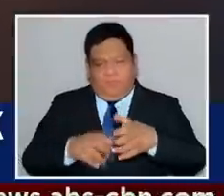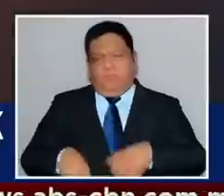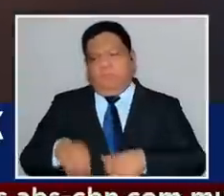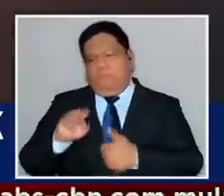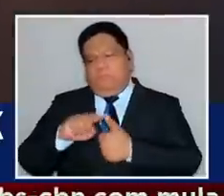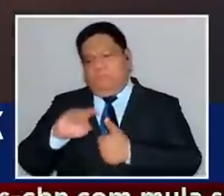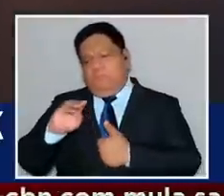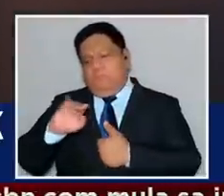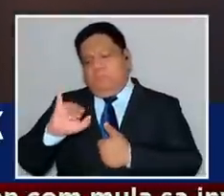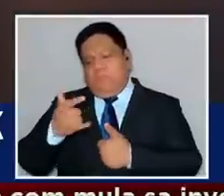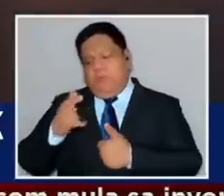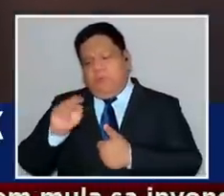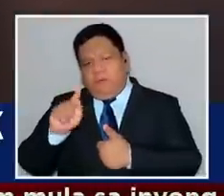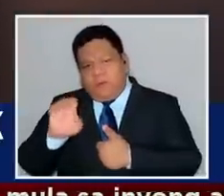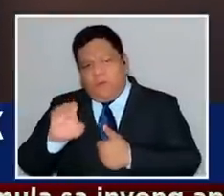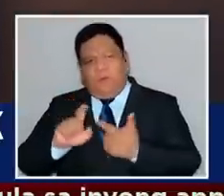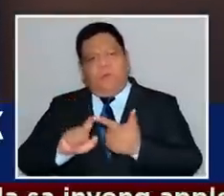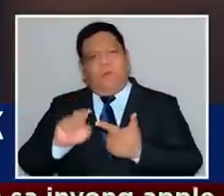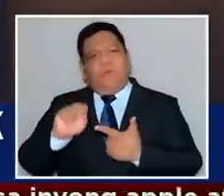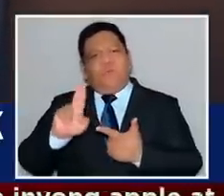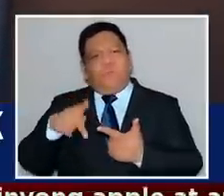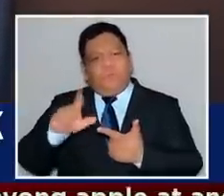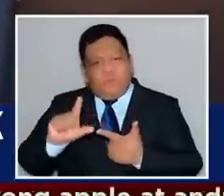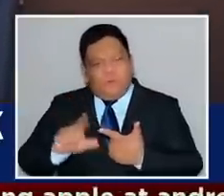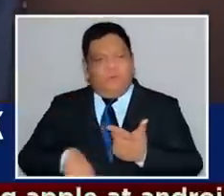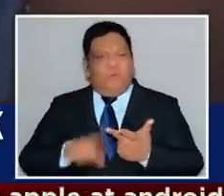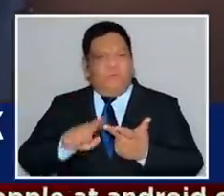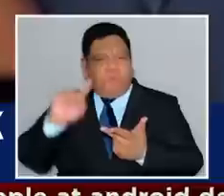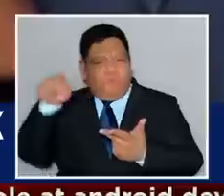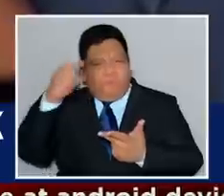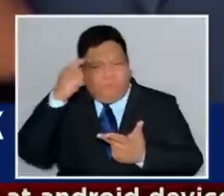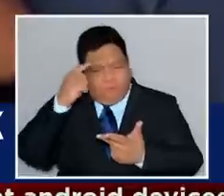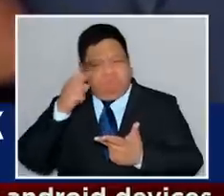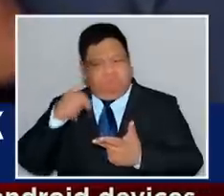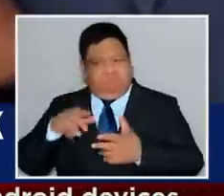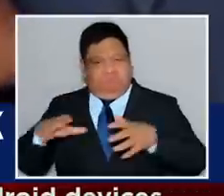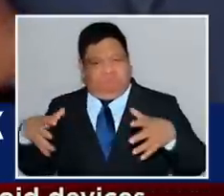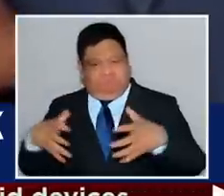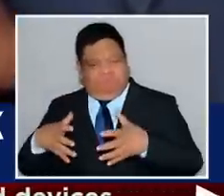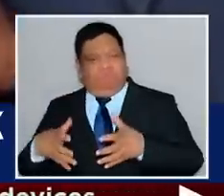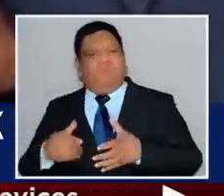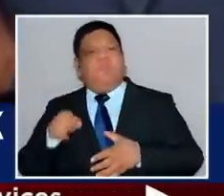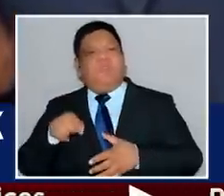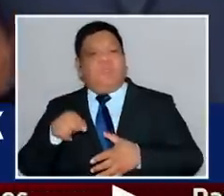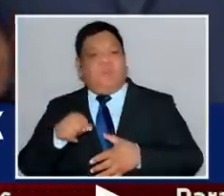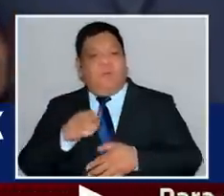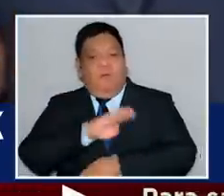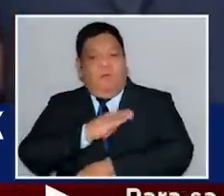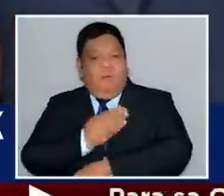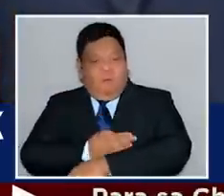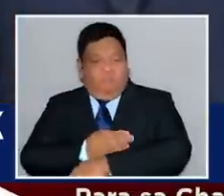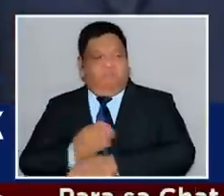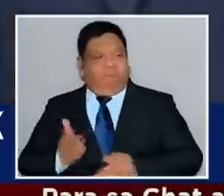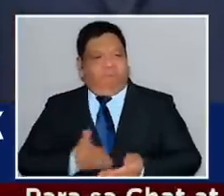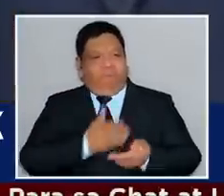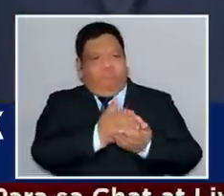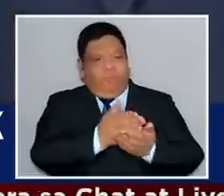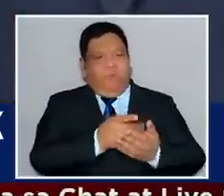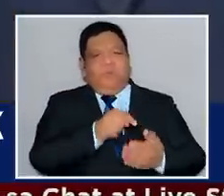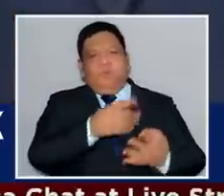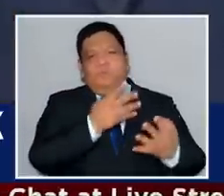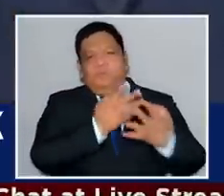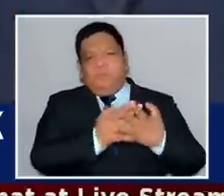ng gobyerno, dinalaw ng kanyang mga magulang at mga anak si Mary Jane sa kanyang piitan sa Wonosari sa Yogyakarta,